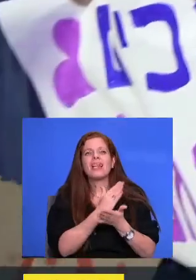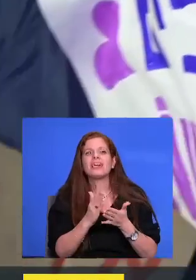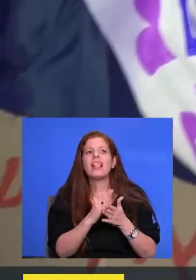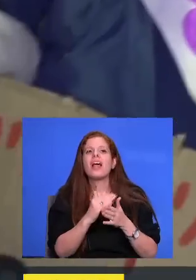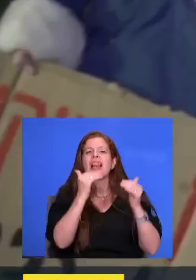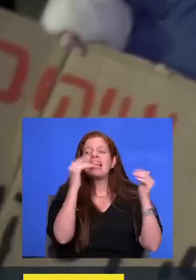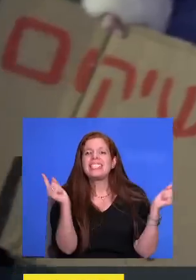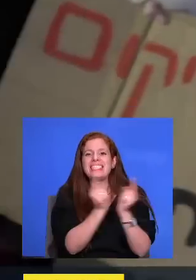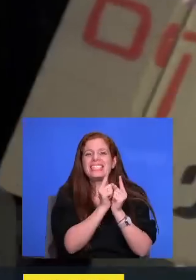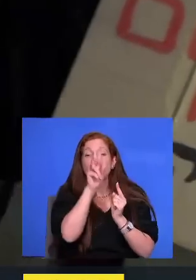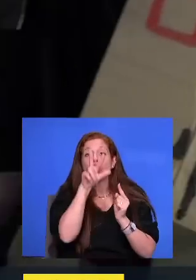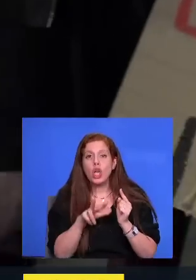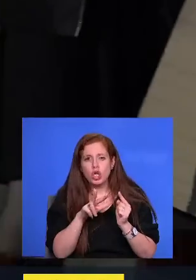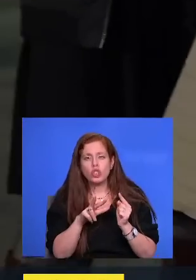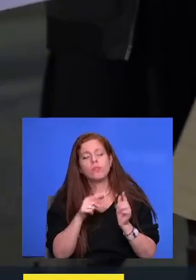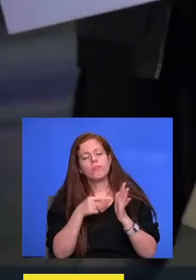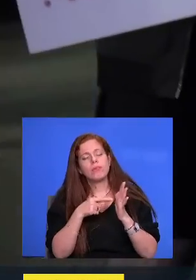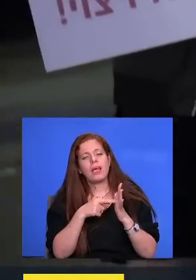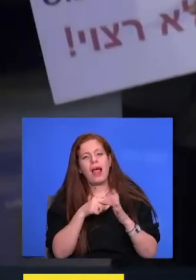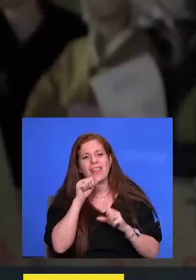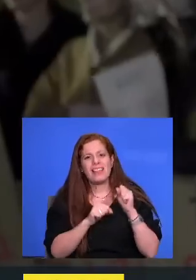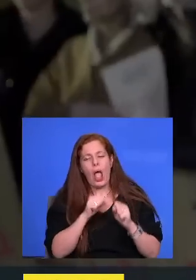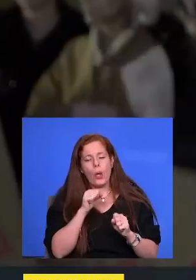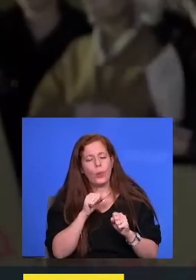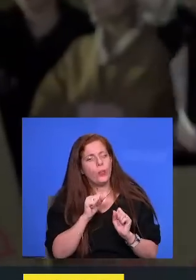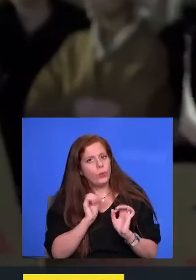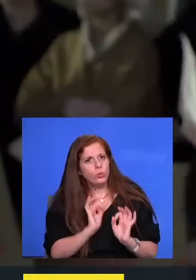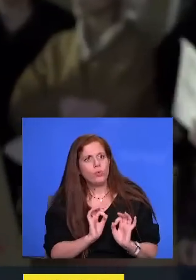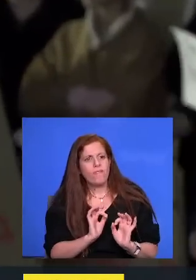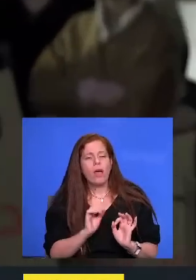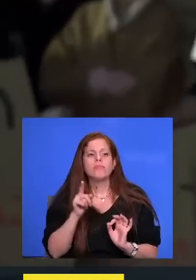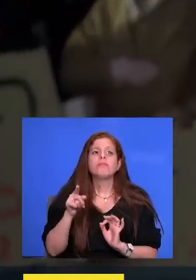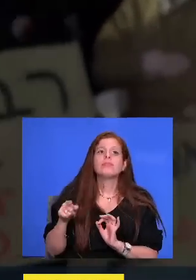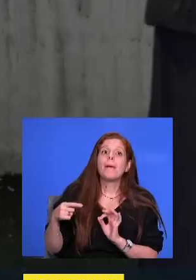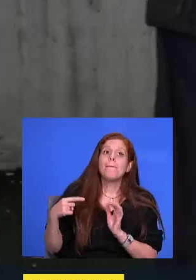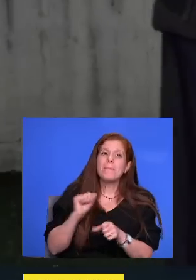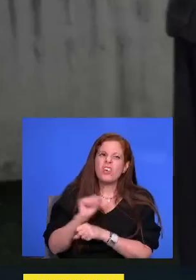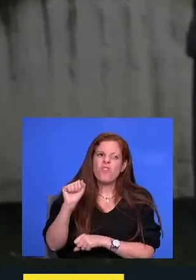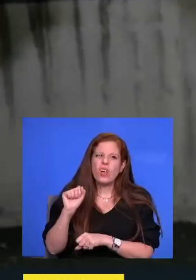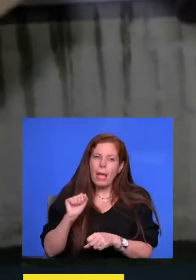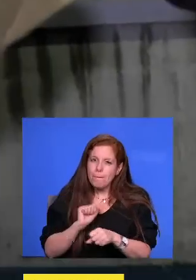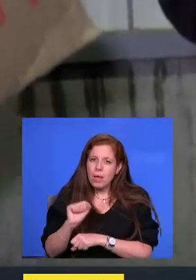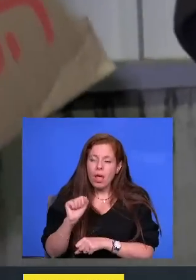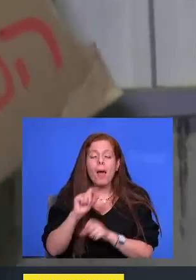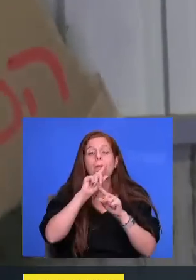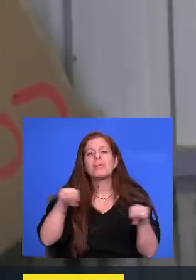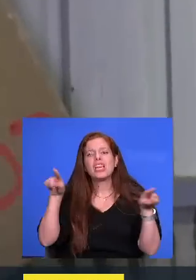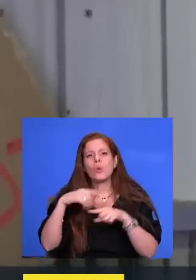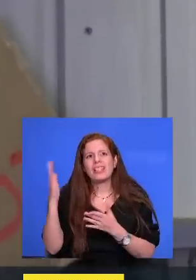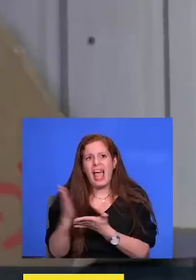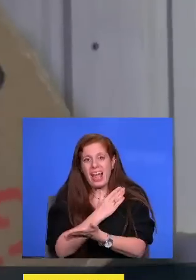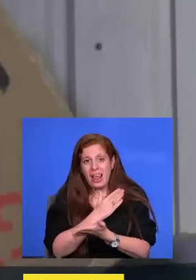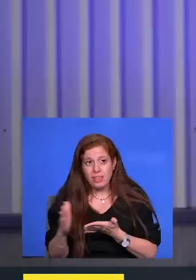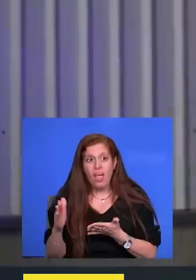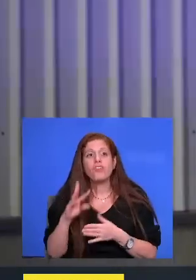בשל התנהגות טובה. אין שיקום בלי תיקון! בעקבות מחאת הנפגעות ביטל בית המשפט המחוזי את ההחלטה,